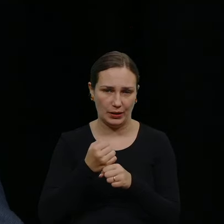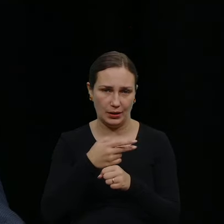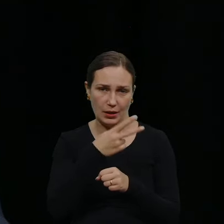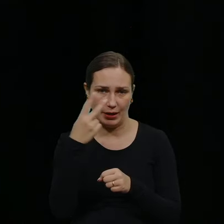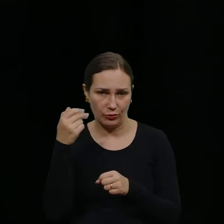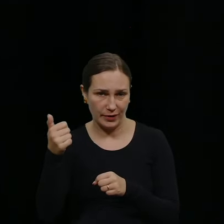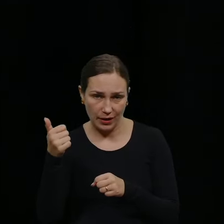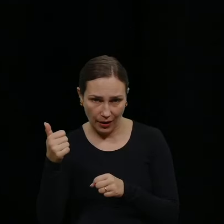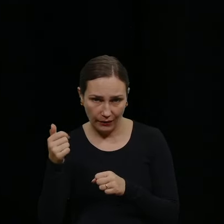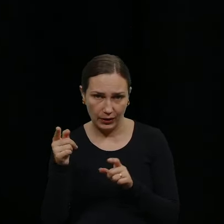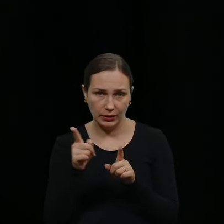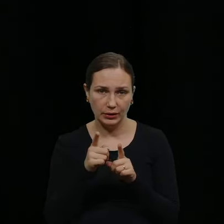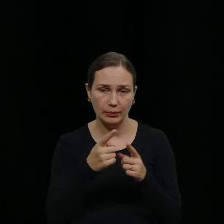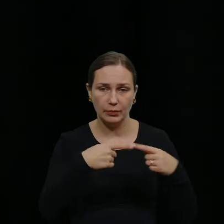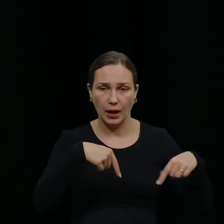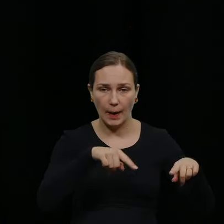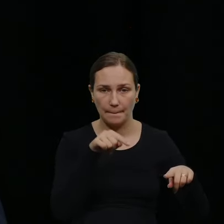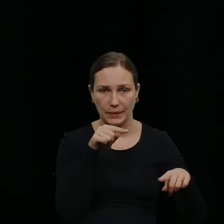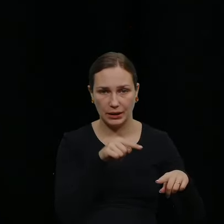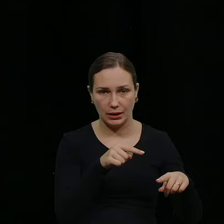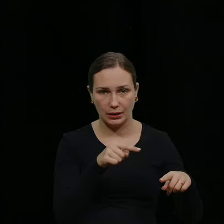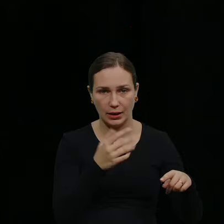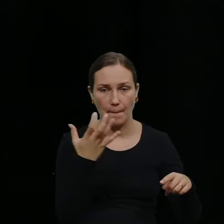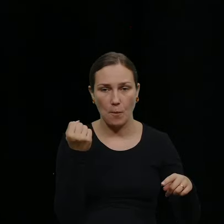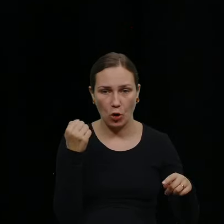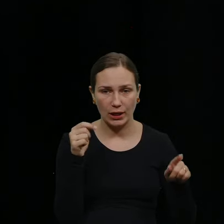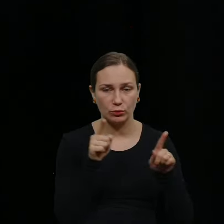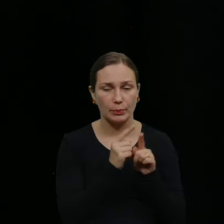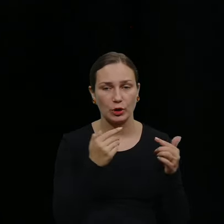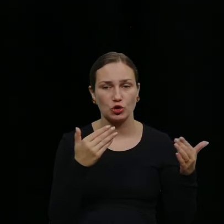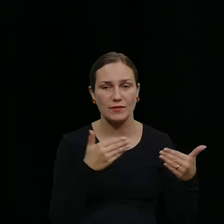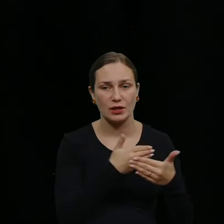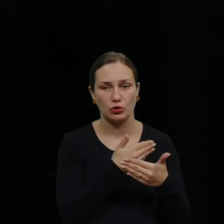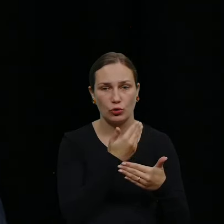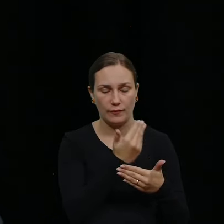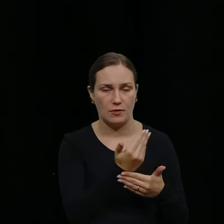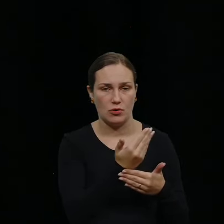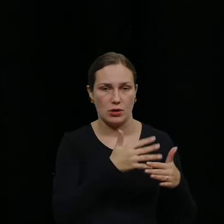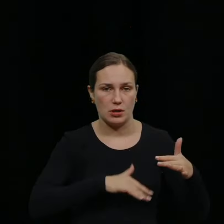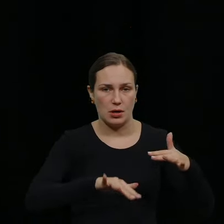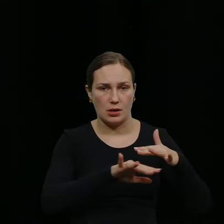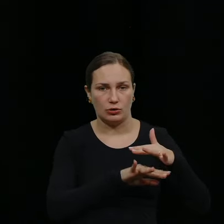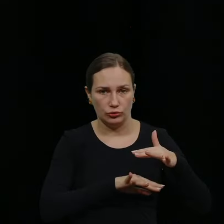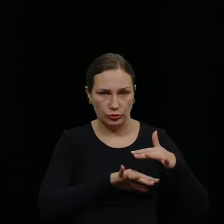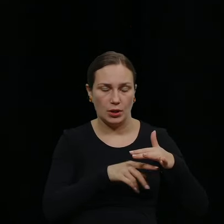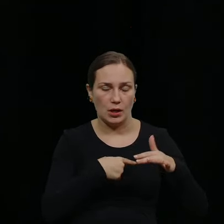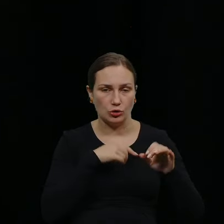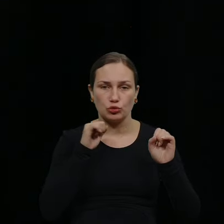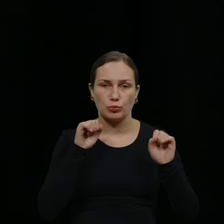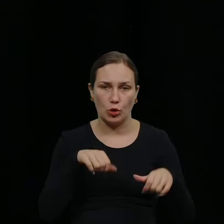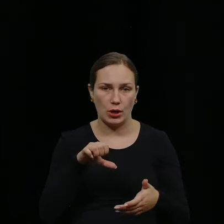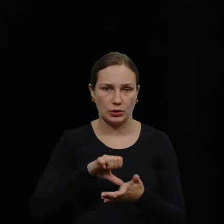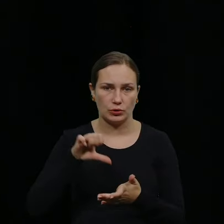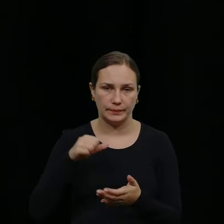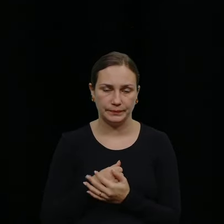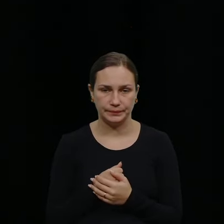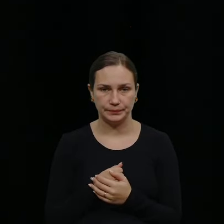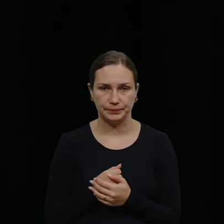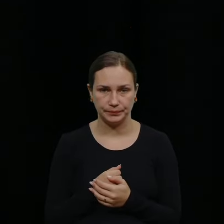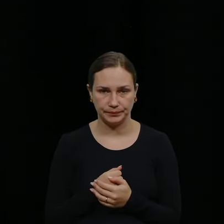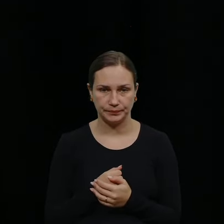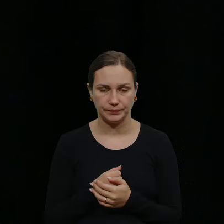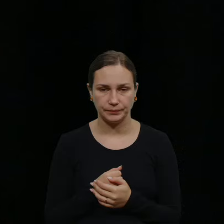Lietuvai, tiek apygardai, tai yra Molėtų ir Švenčionių kraštui, kuriuos aš galėčiau atstovauti